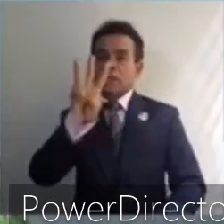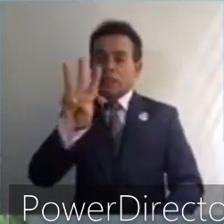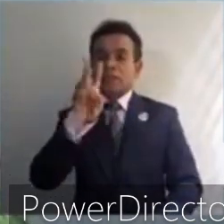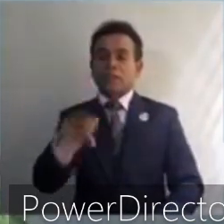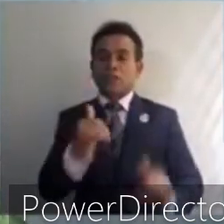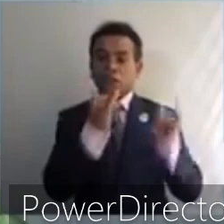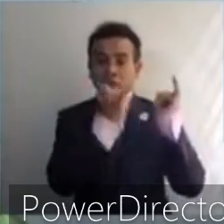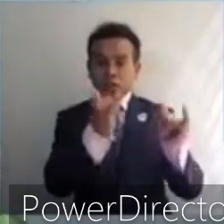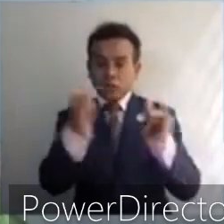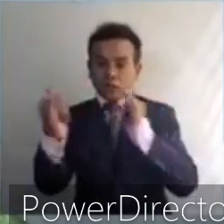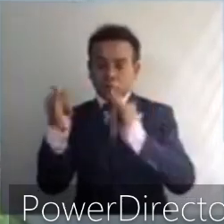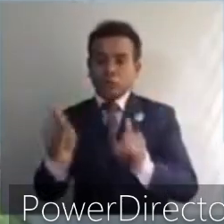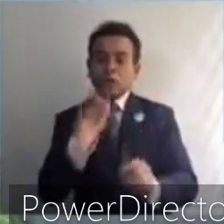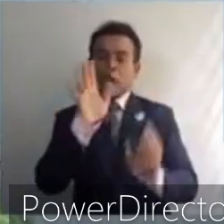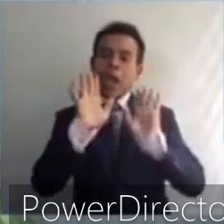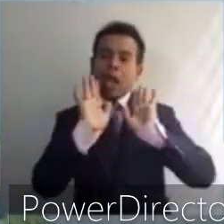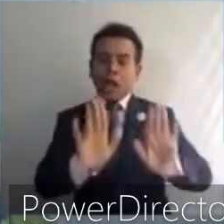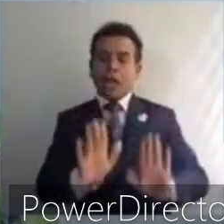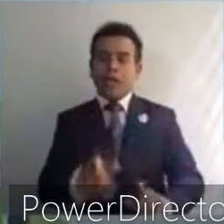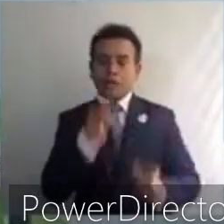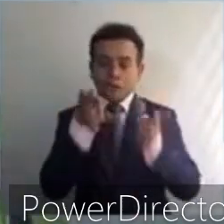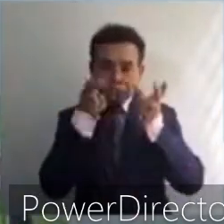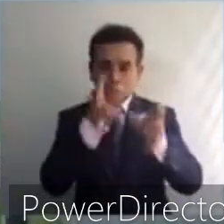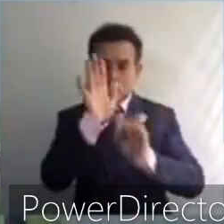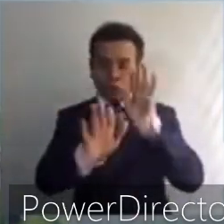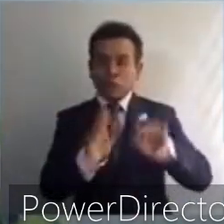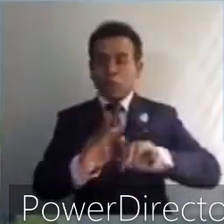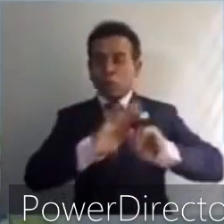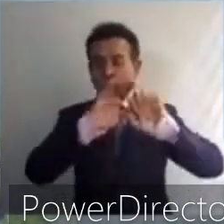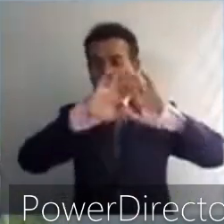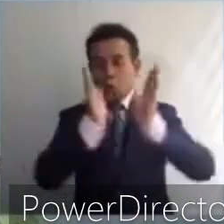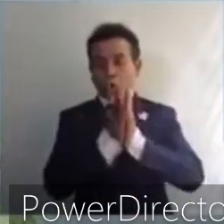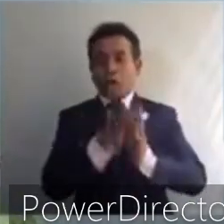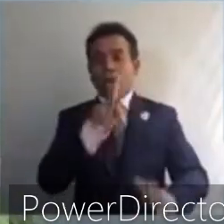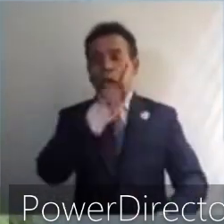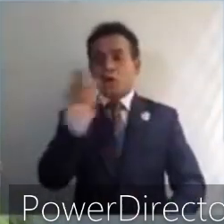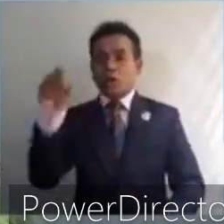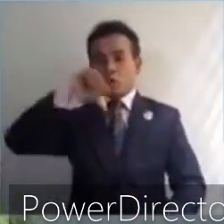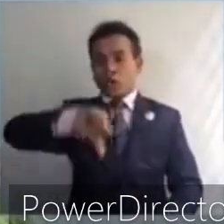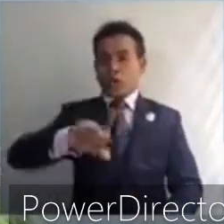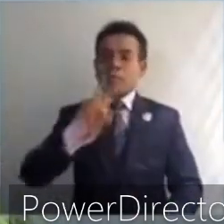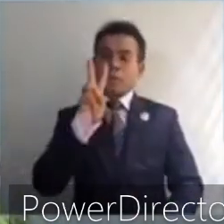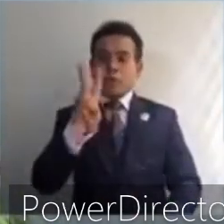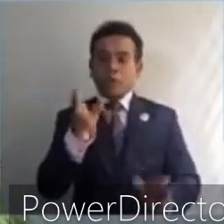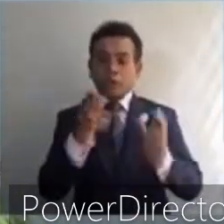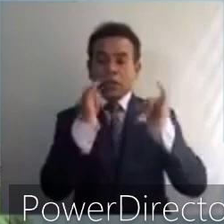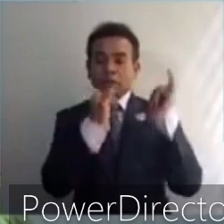আছে 192টি এবং ডায়ালাইসিস ইউনিট আছে 40টি।